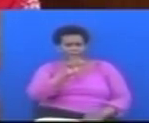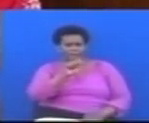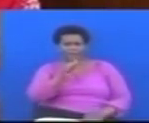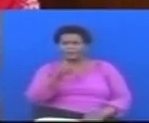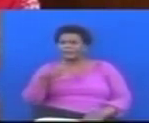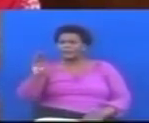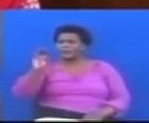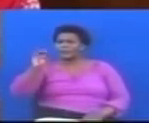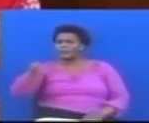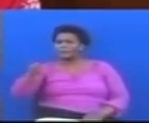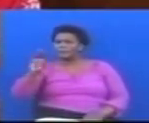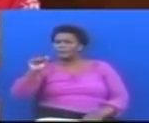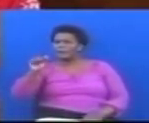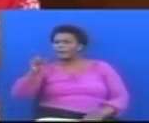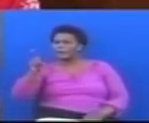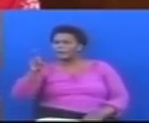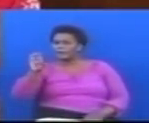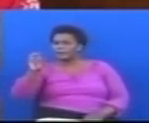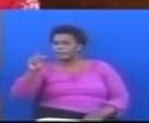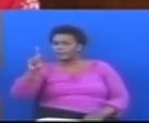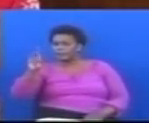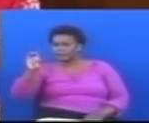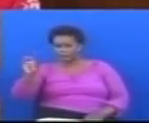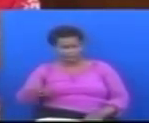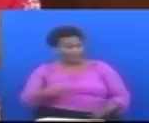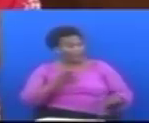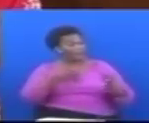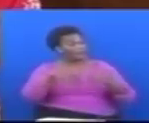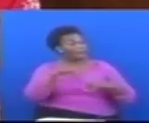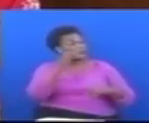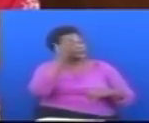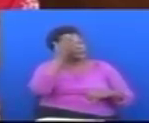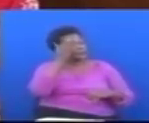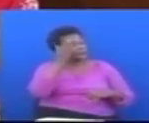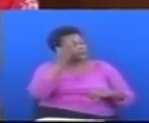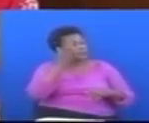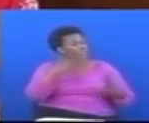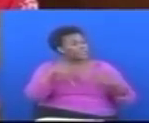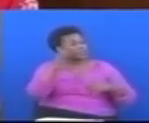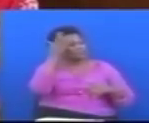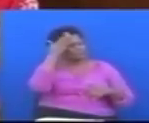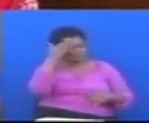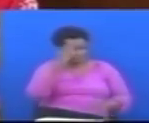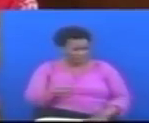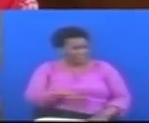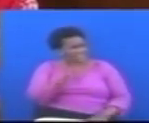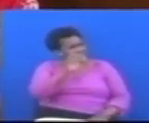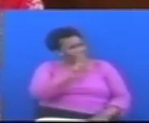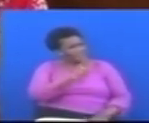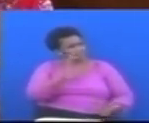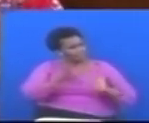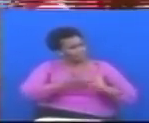Nitaka kujua lini serikali itaanza kujenga barabara hii ya Kidena Lupembe Madeke.